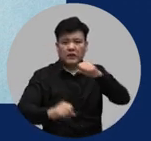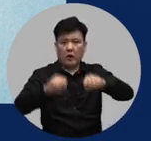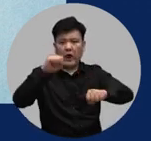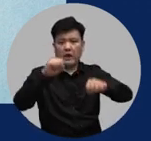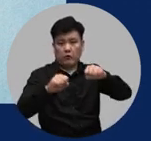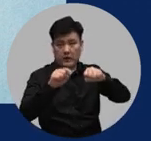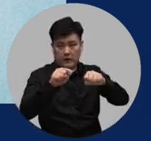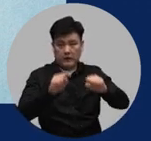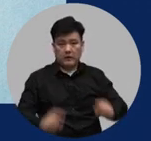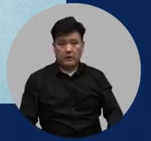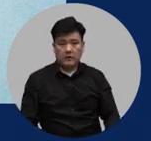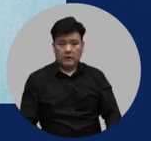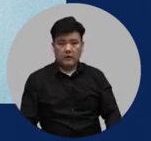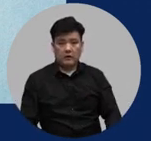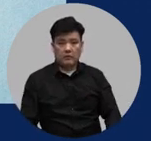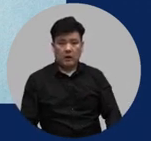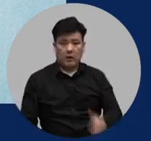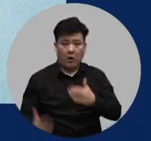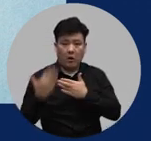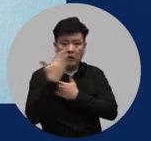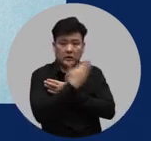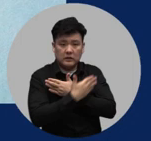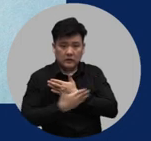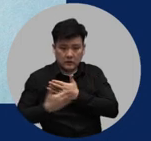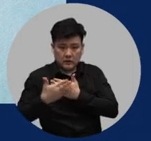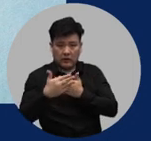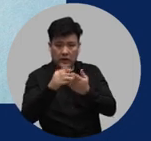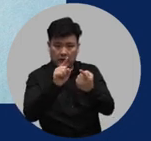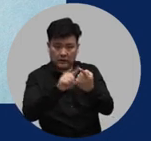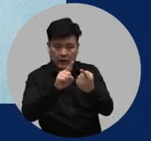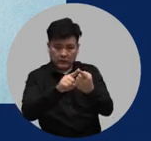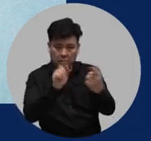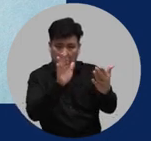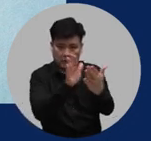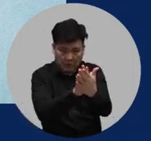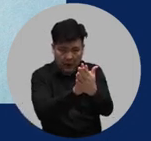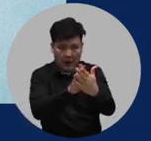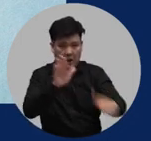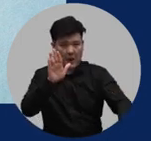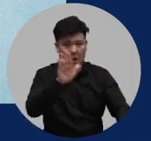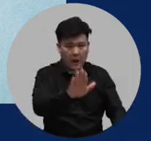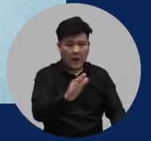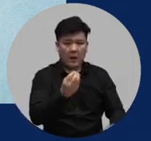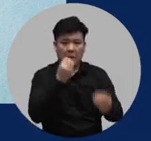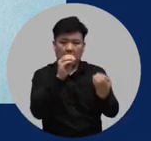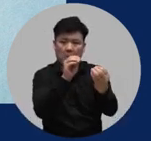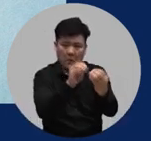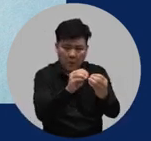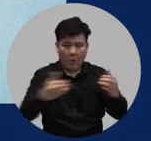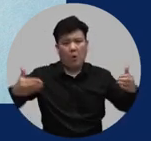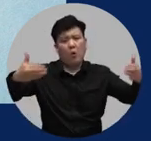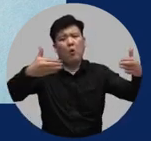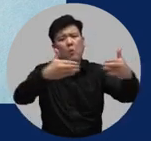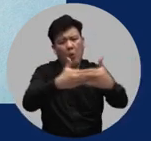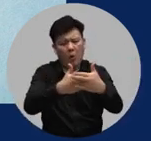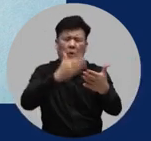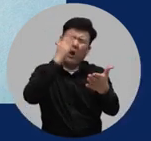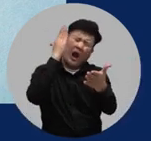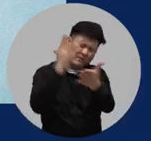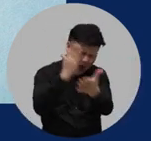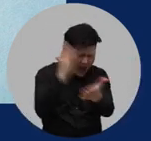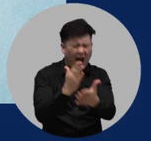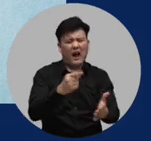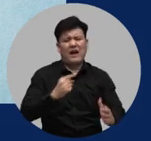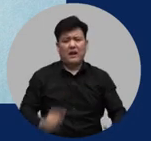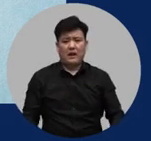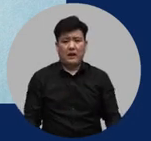행위입니다. 가슴, 엉덩이 등 특정 신체 부위를 만지거나 입맞춤이나 포옹 같은 접촉 행위를